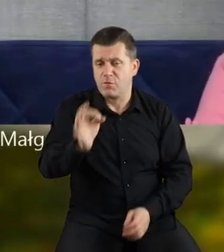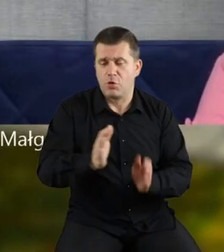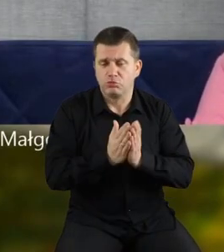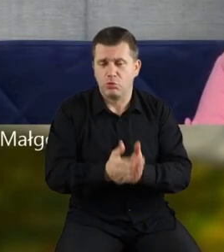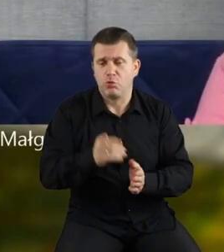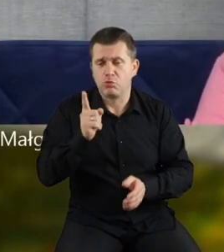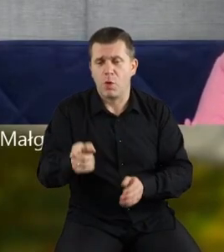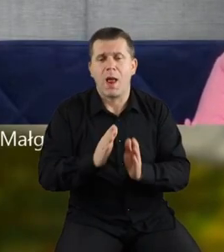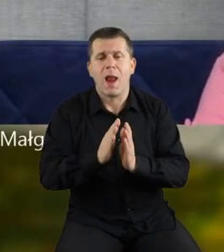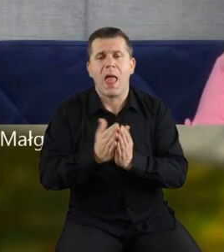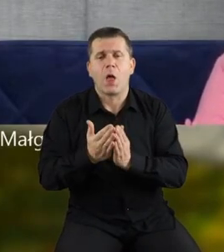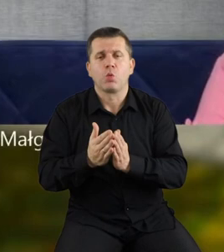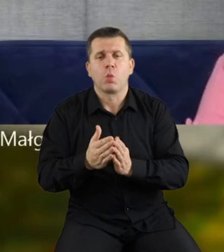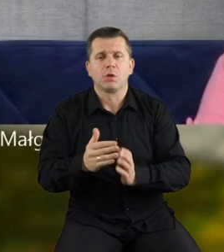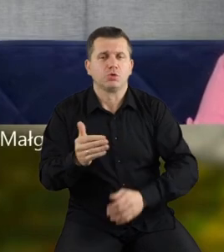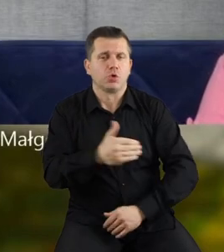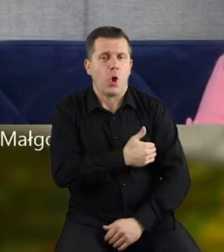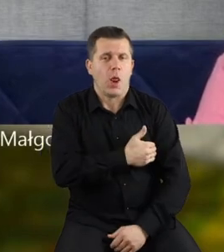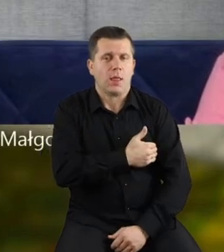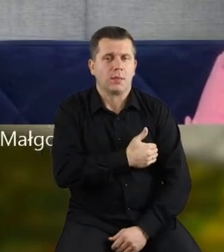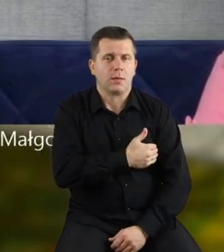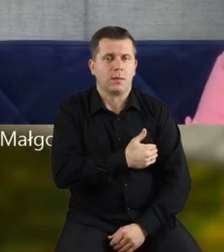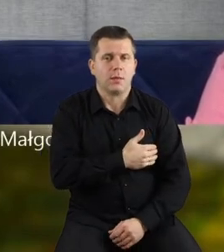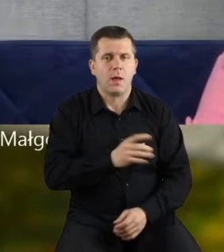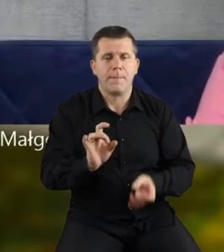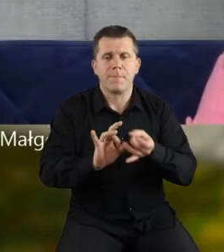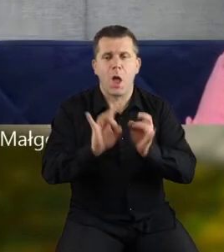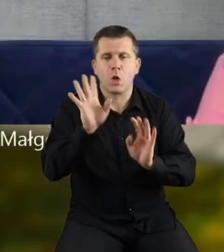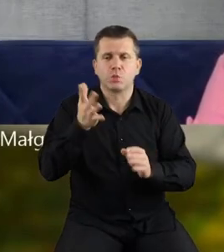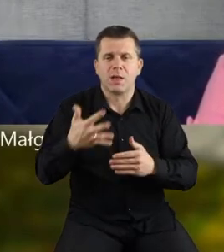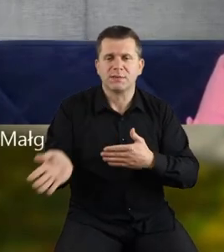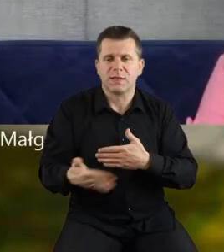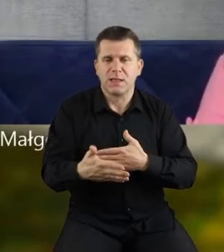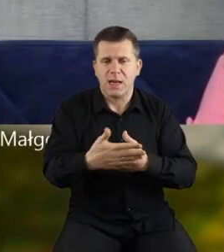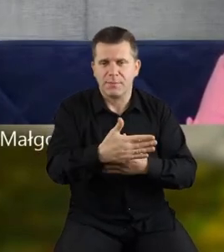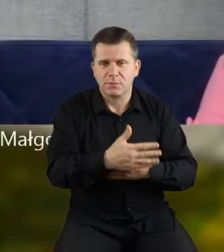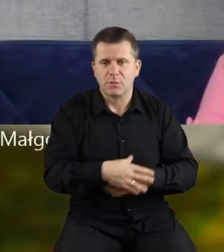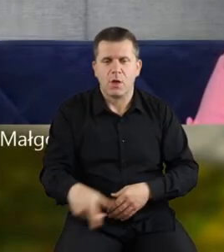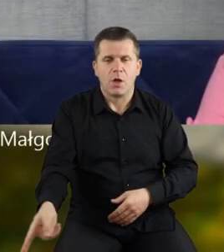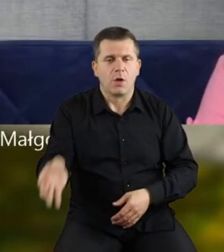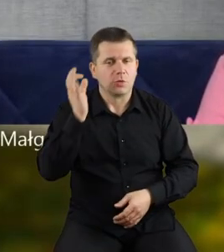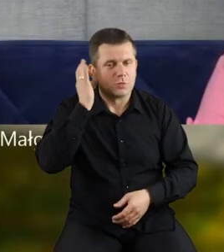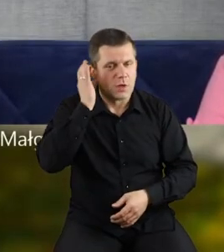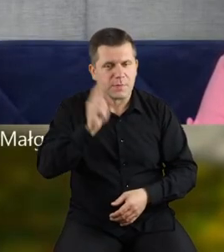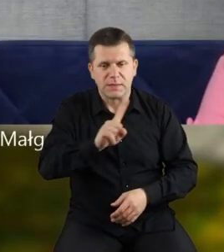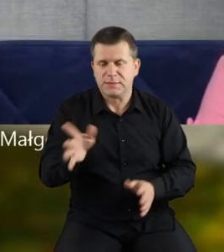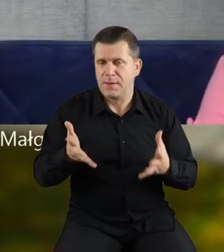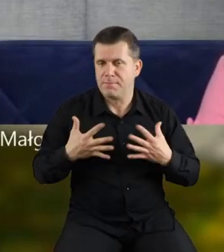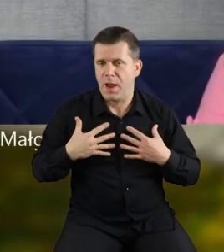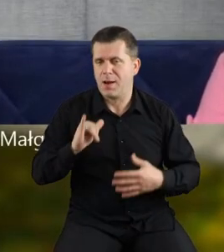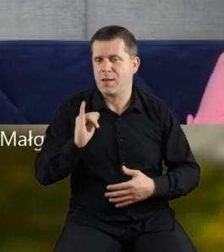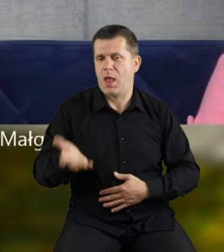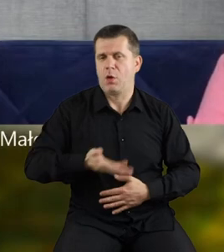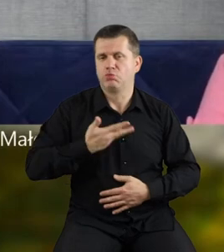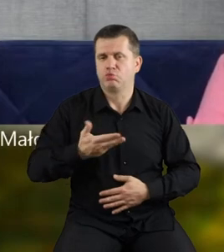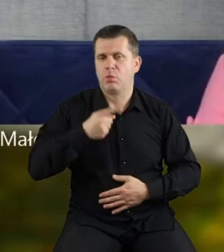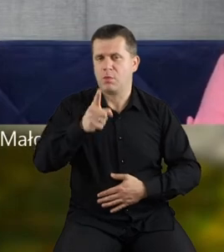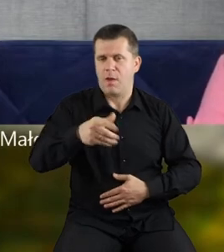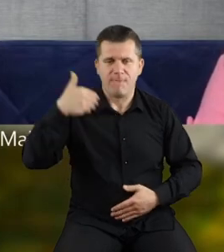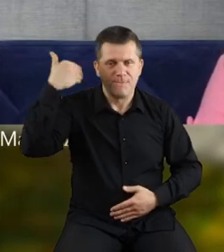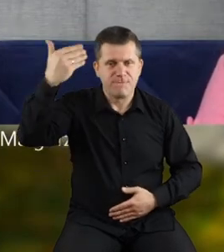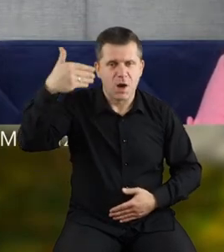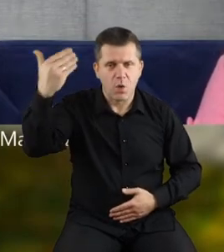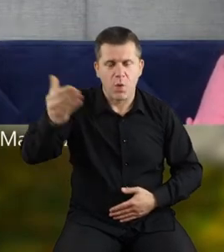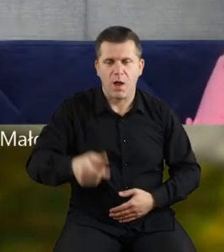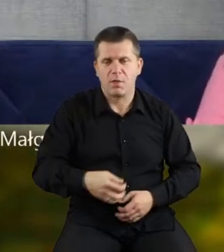twoje książki to lektury szkolne. Mówimy o Pozłacanej Rybce i o Dziewczynce z Parku. Jak się czujesz